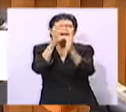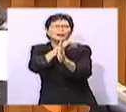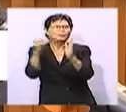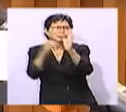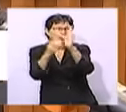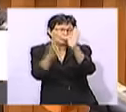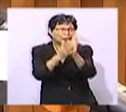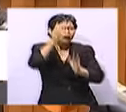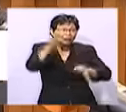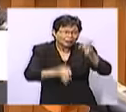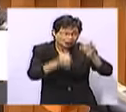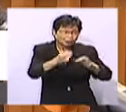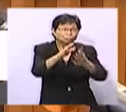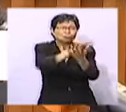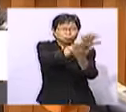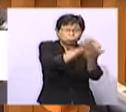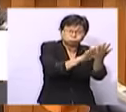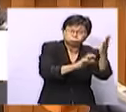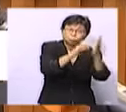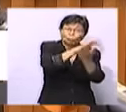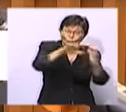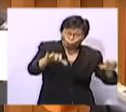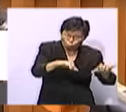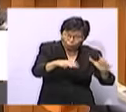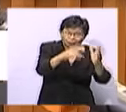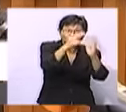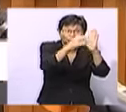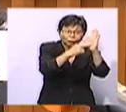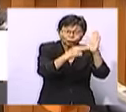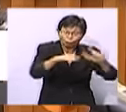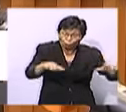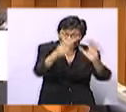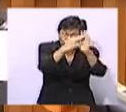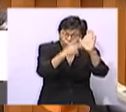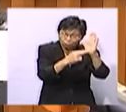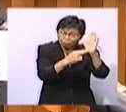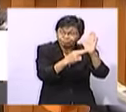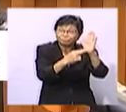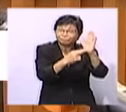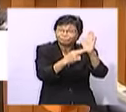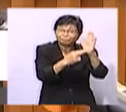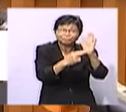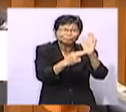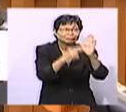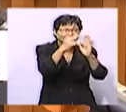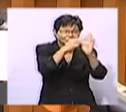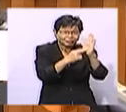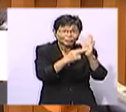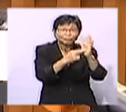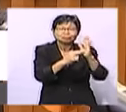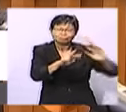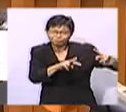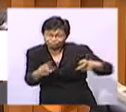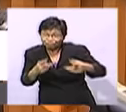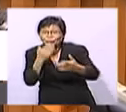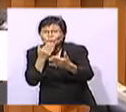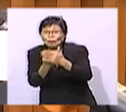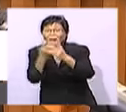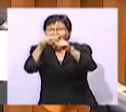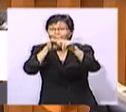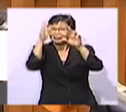Kalaulah penggubalan undang-undang ini memberi kebaikan kepada